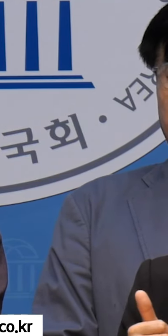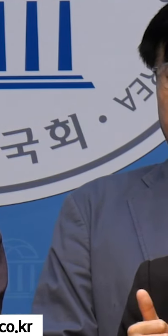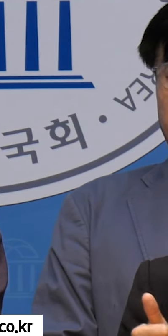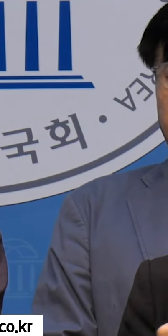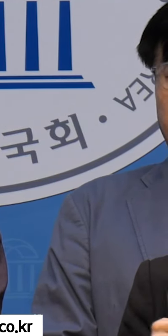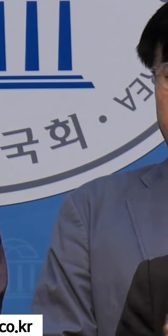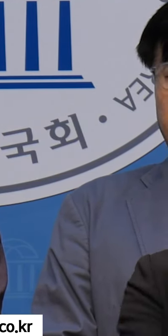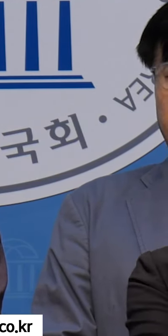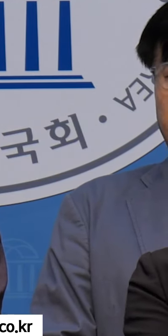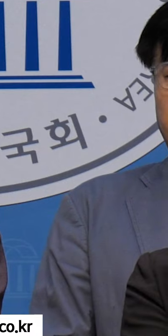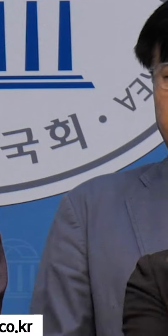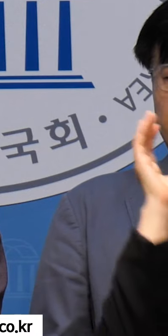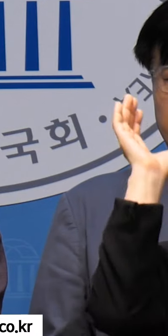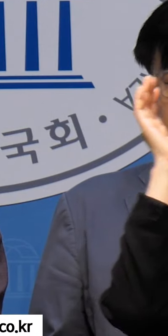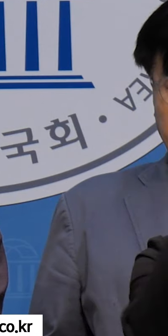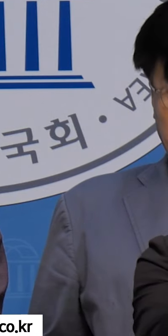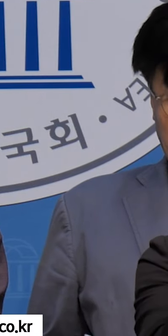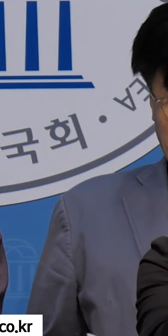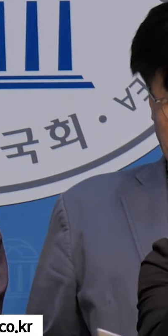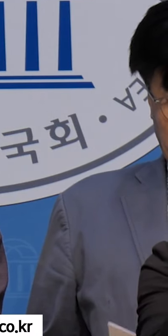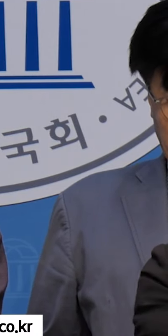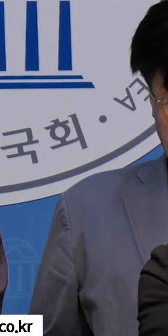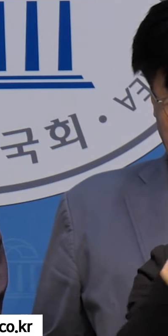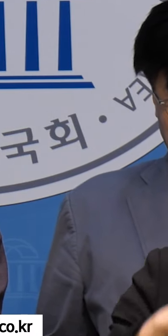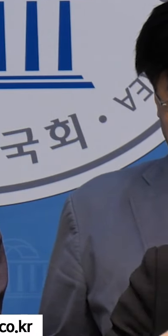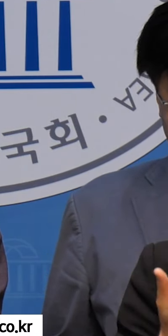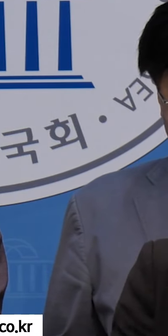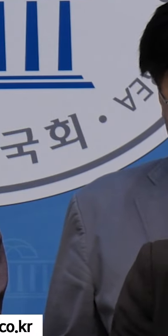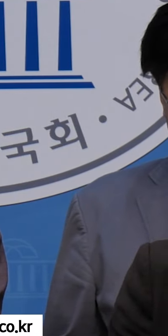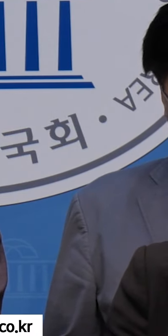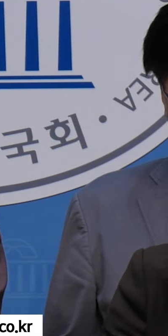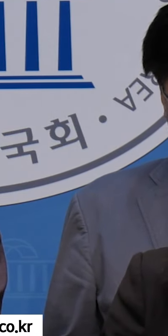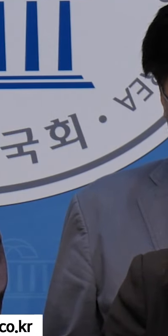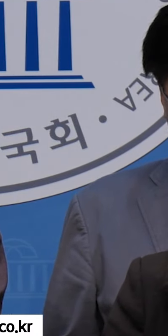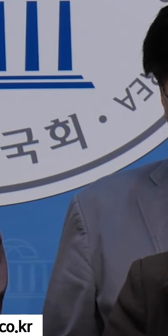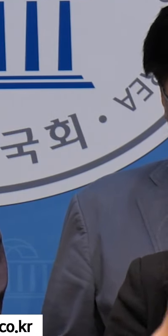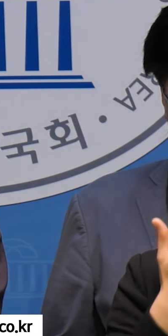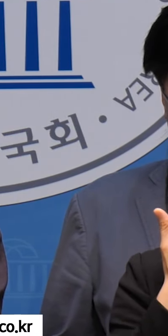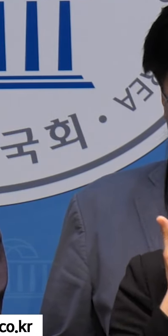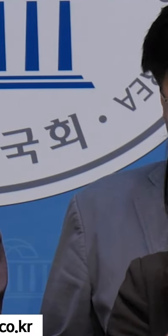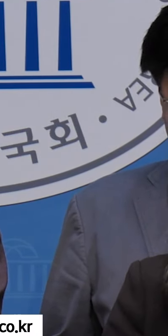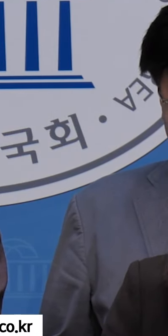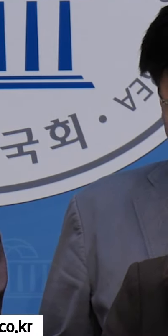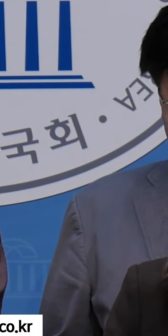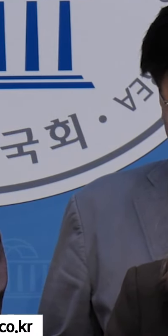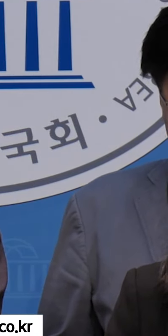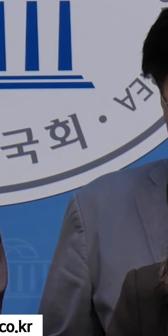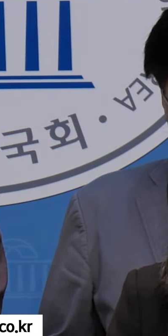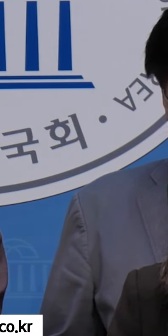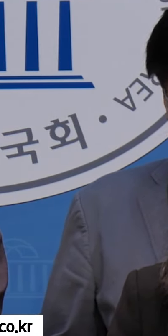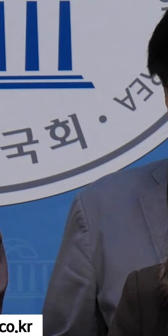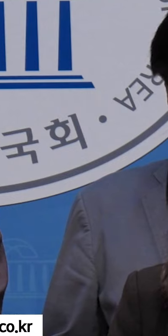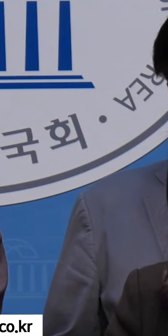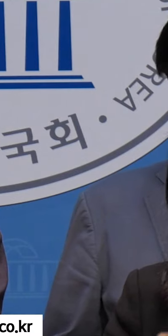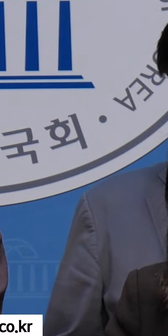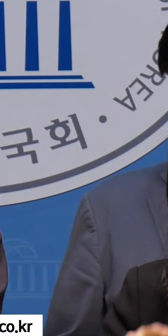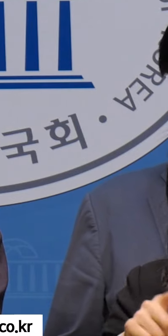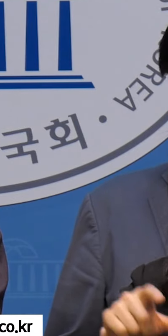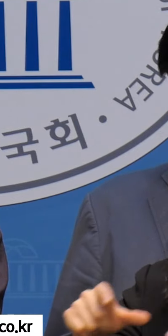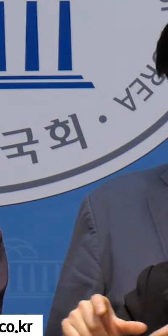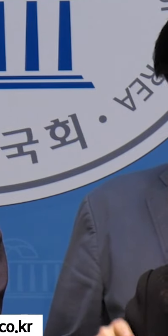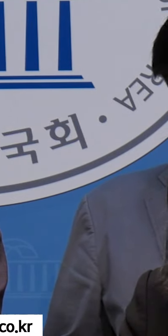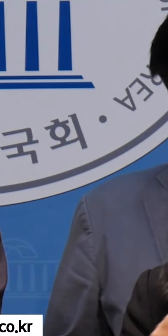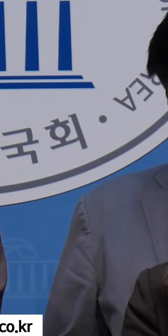본격화해야 우리 정치 갈등, 위기 이런 문제를 지역에서